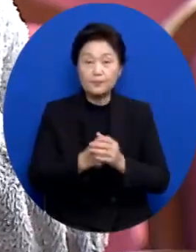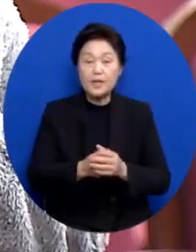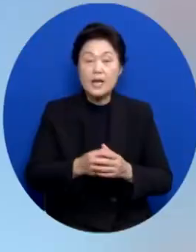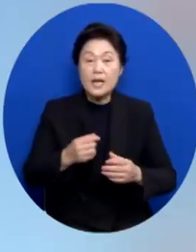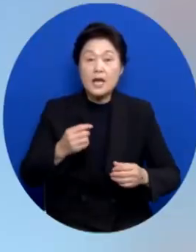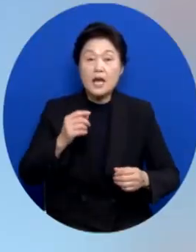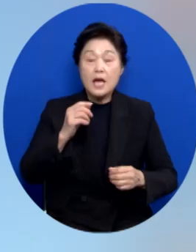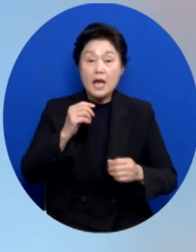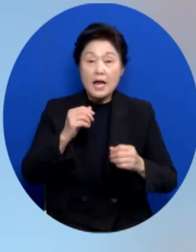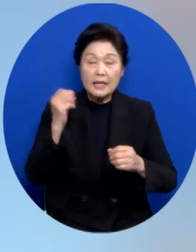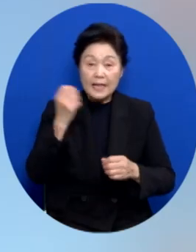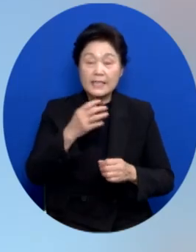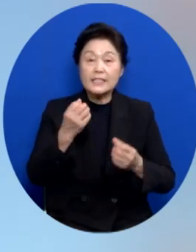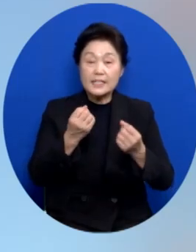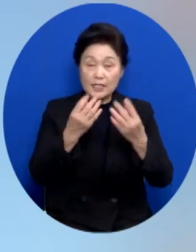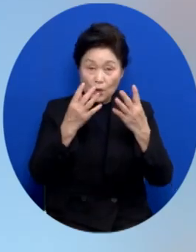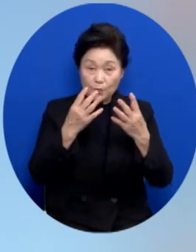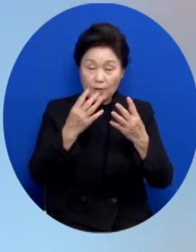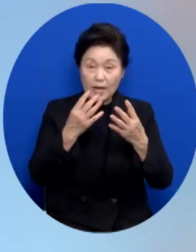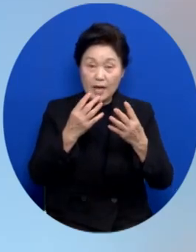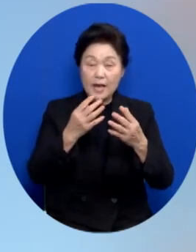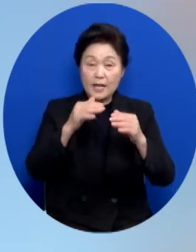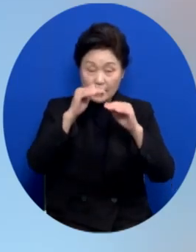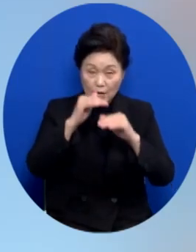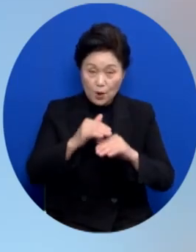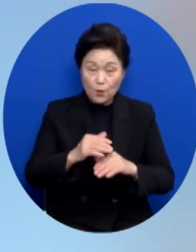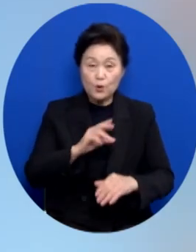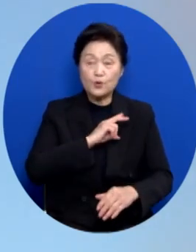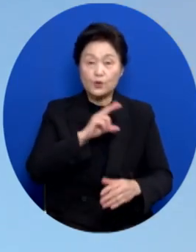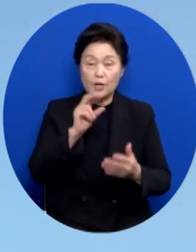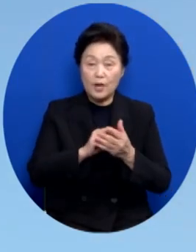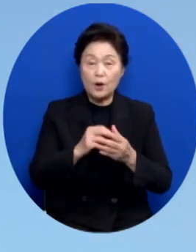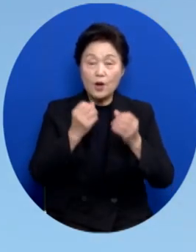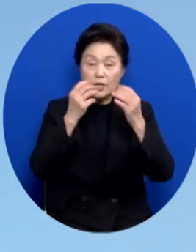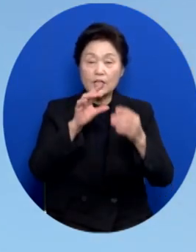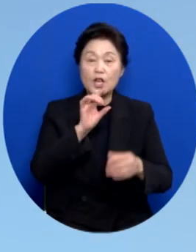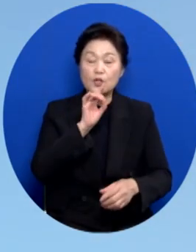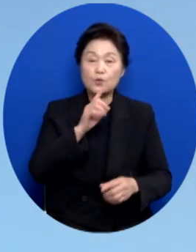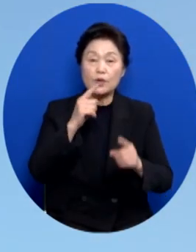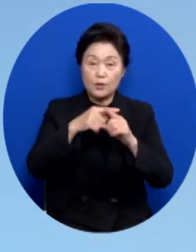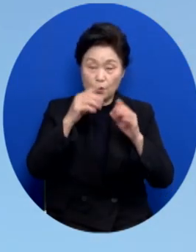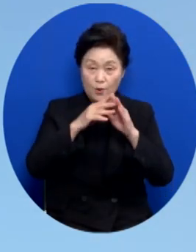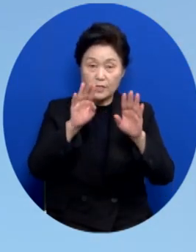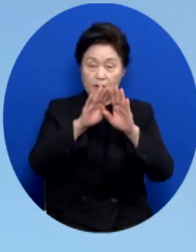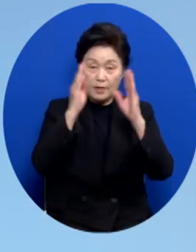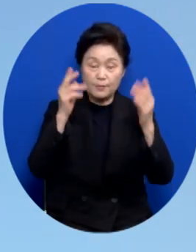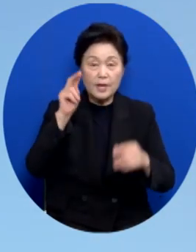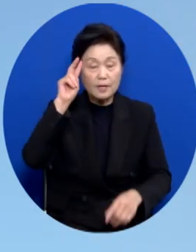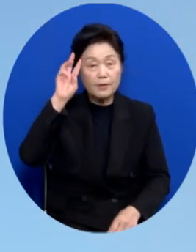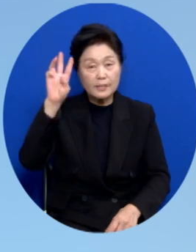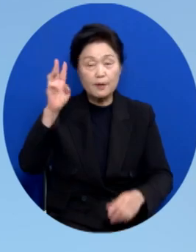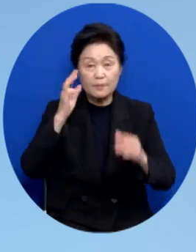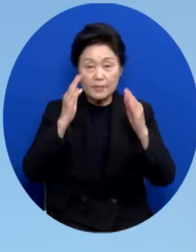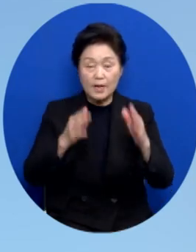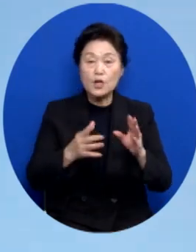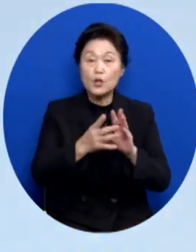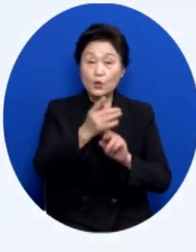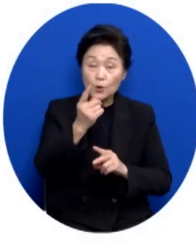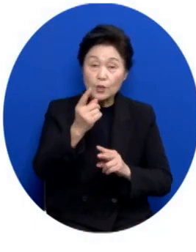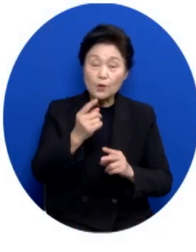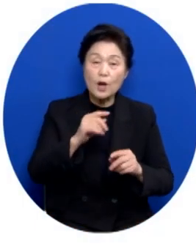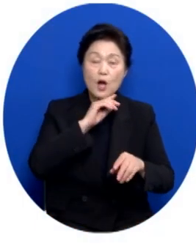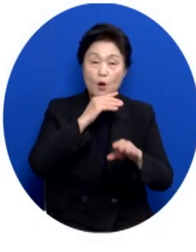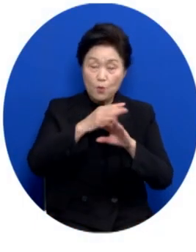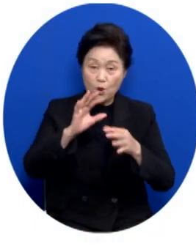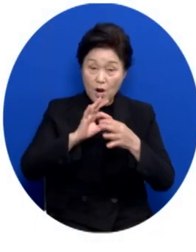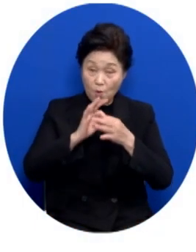2025년 1월 다시 새롭게 리뉴얼을 주제로 세중앙교회에서 개최합니다. 2박 3일 동안 통일과 북한